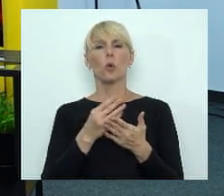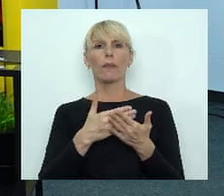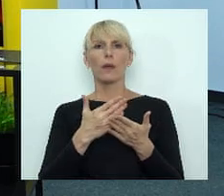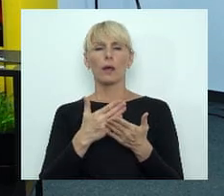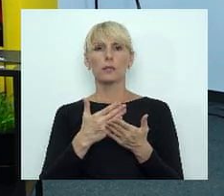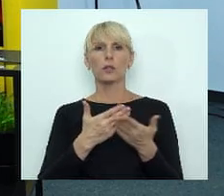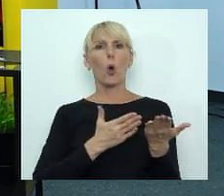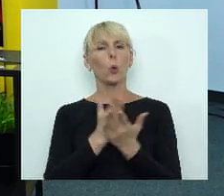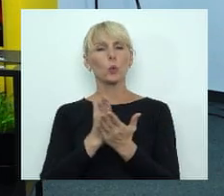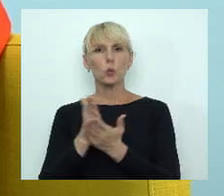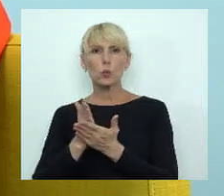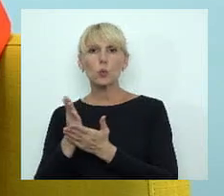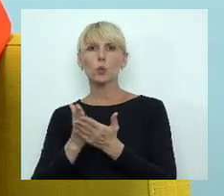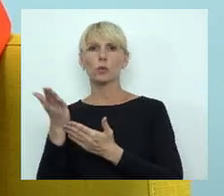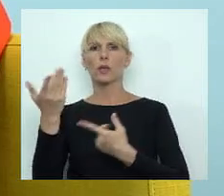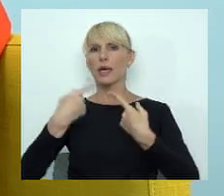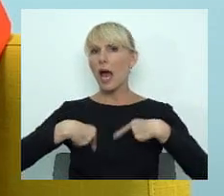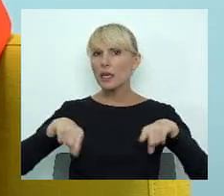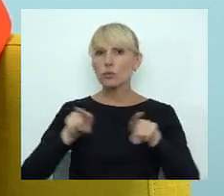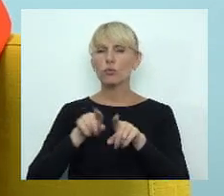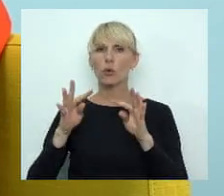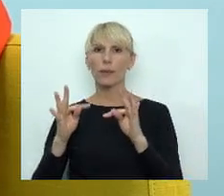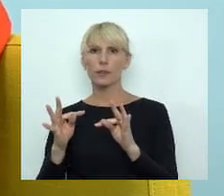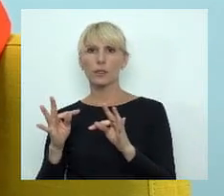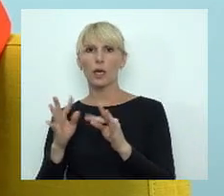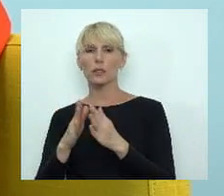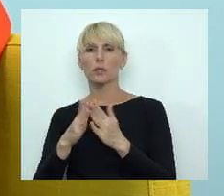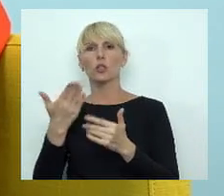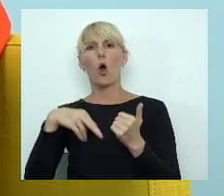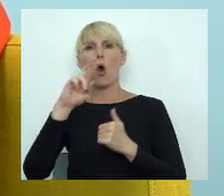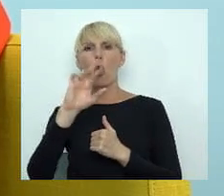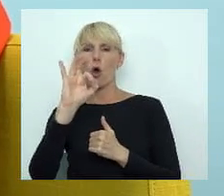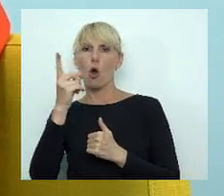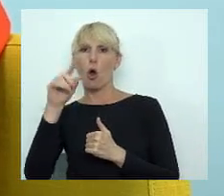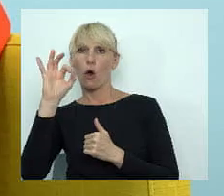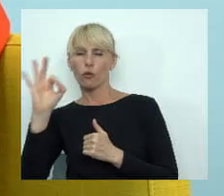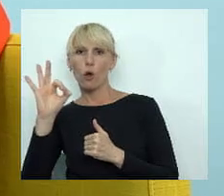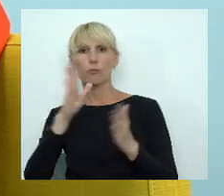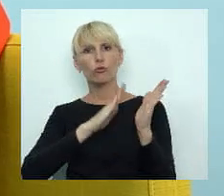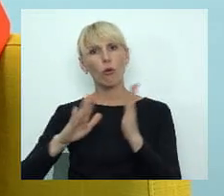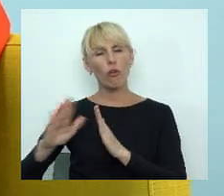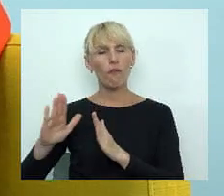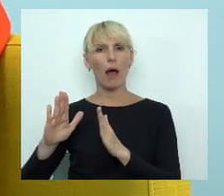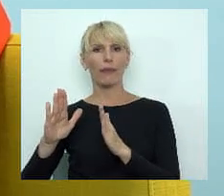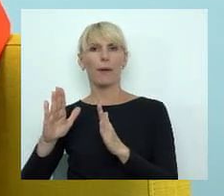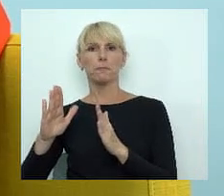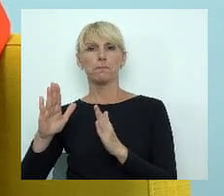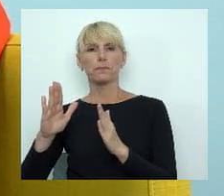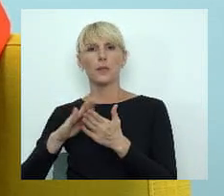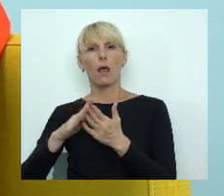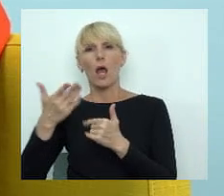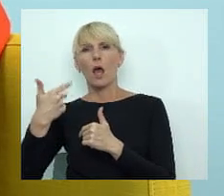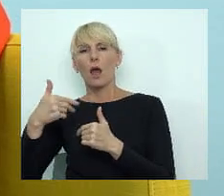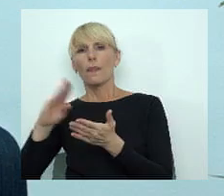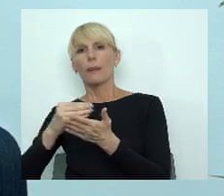usługi realizujemy. Z punktu widzenia przygotowania do RODO pewnie nieco gorzej były przygotowane